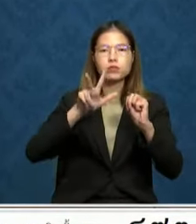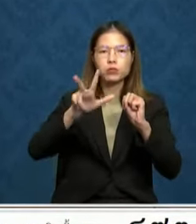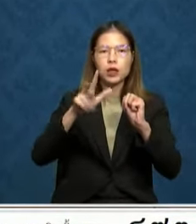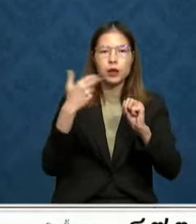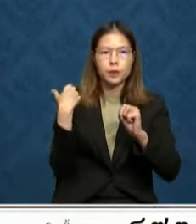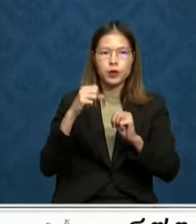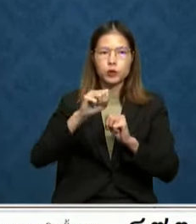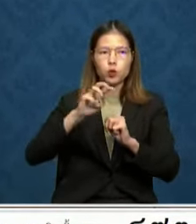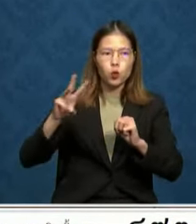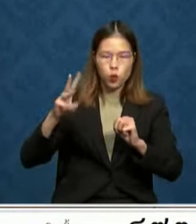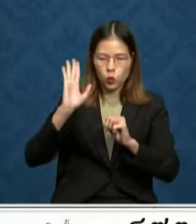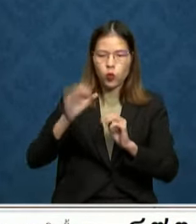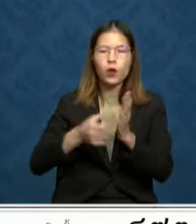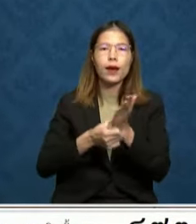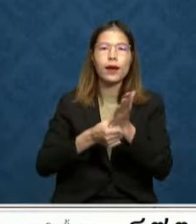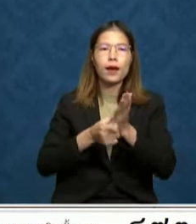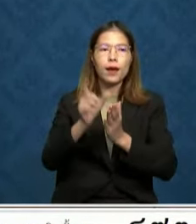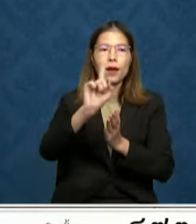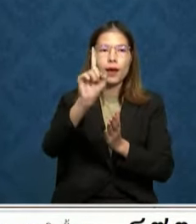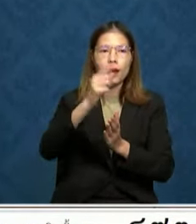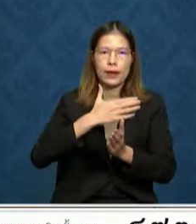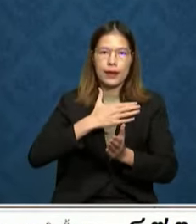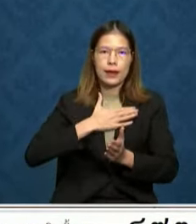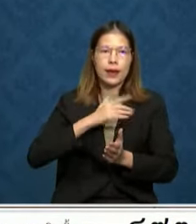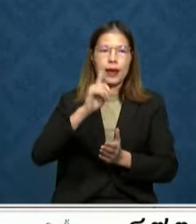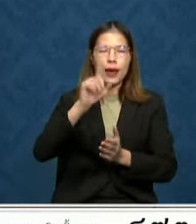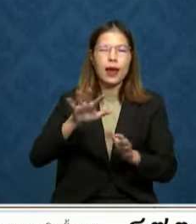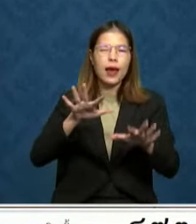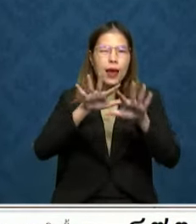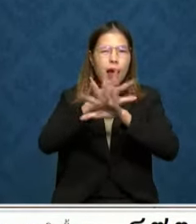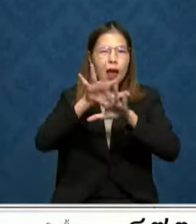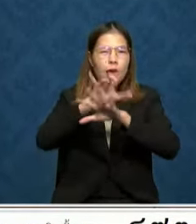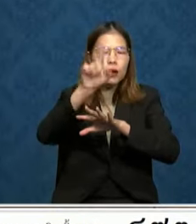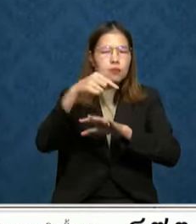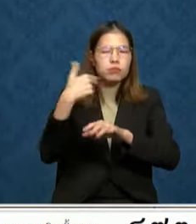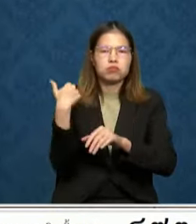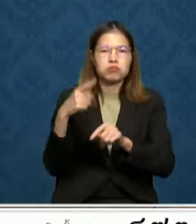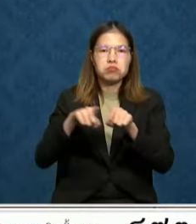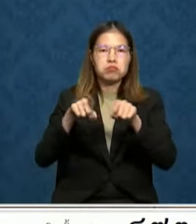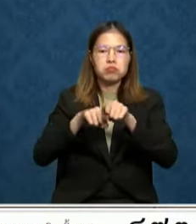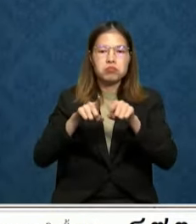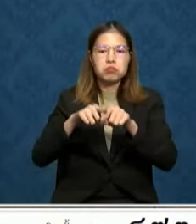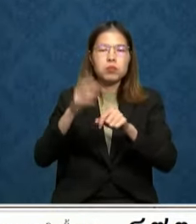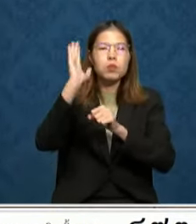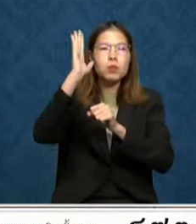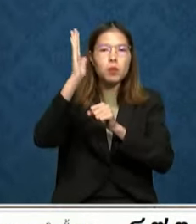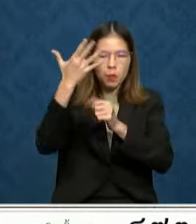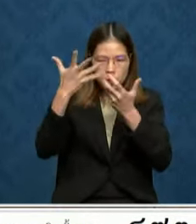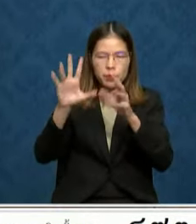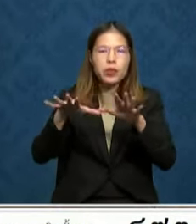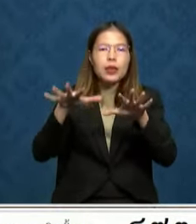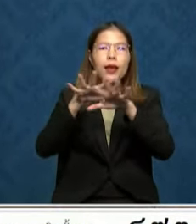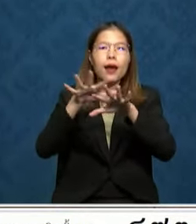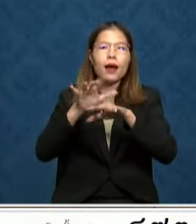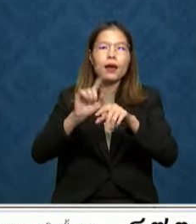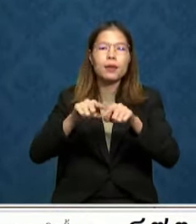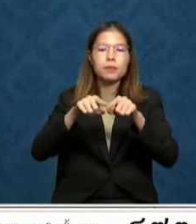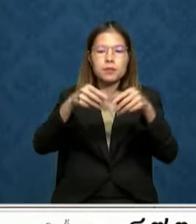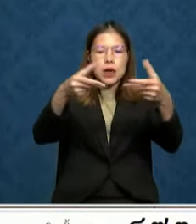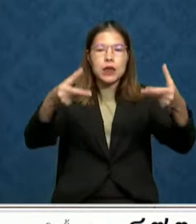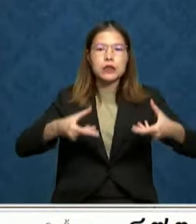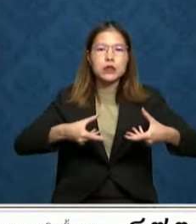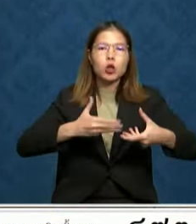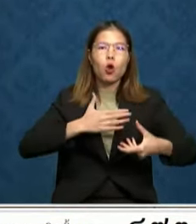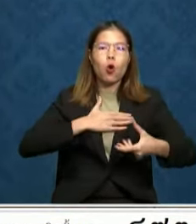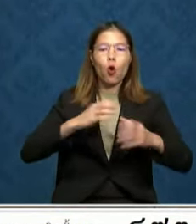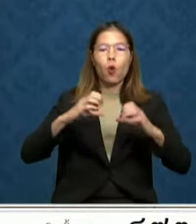Yesุธษภาได้แ้มานั้นเกแก้ Leslie themเอาอพิปายไปเมสัครู่ว่าจะค์ๆ กับที่ร่างของพรัภ